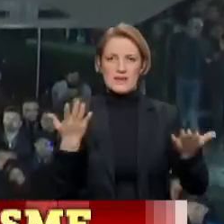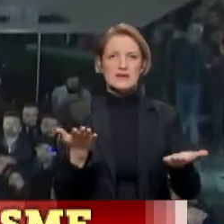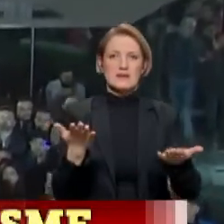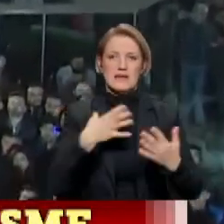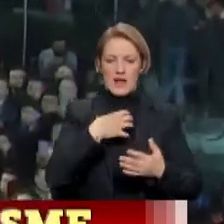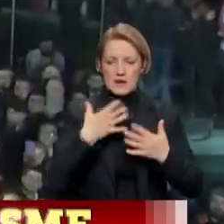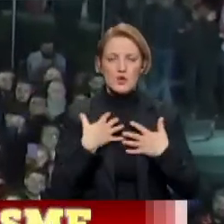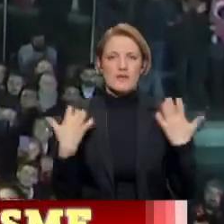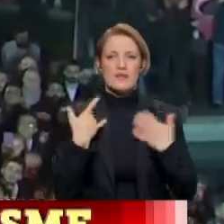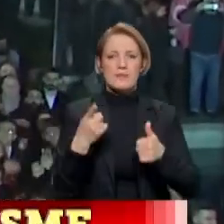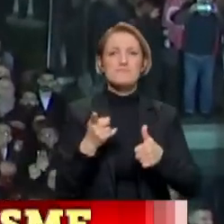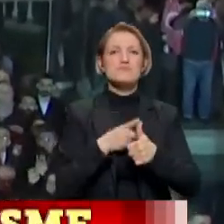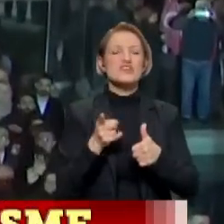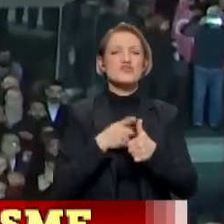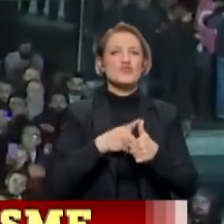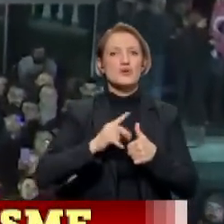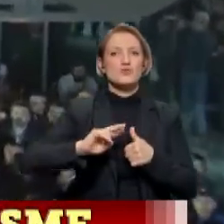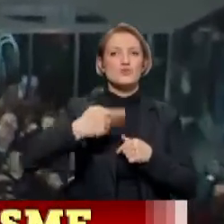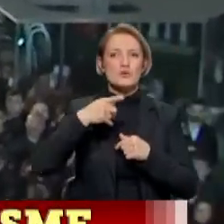Bakın, birinci turda